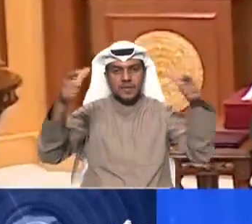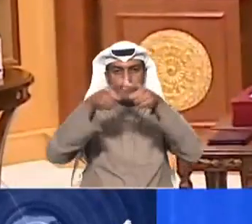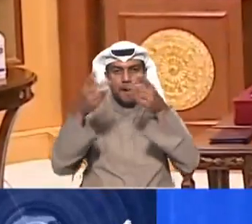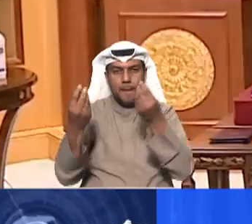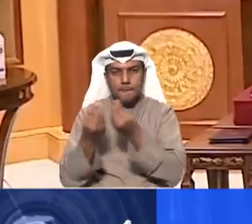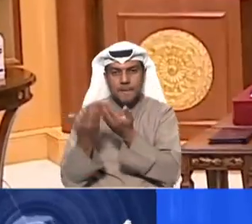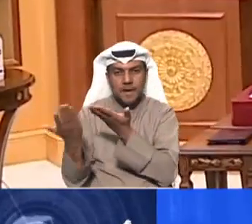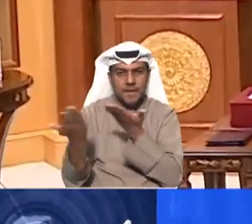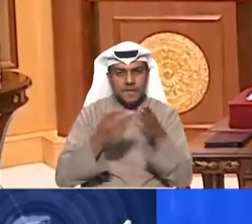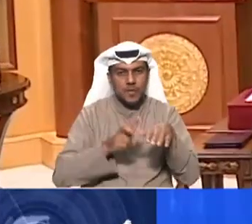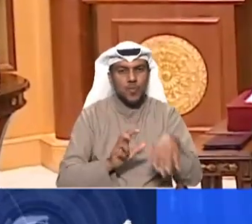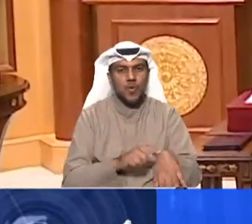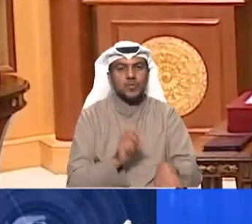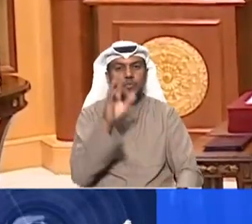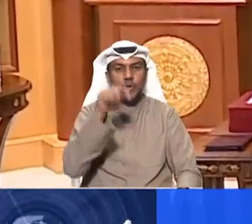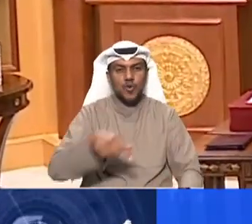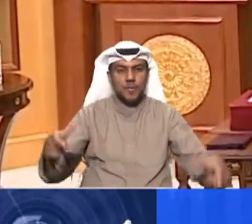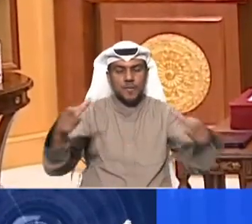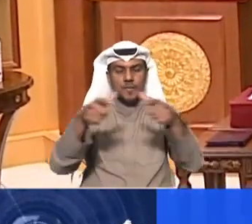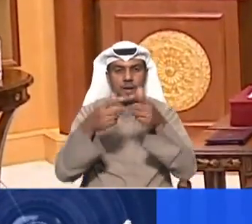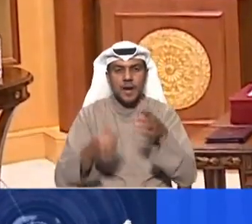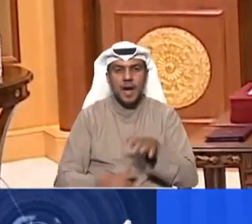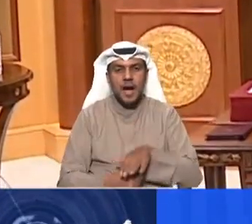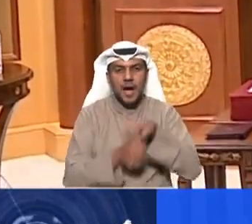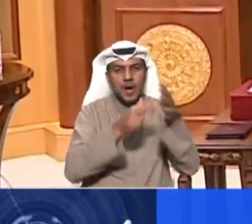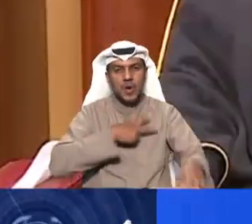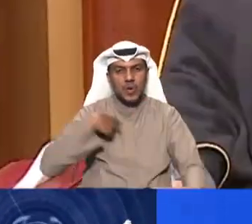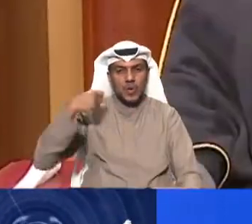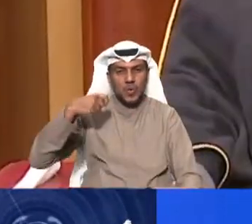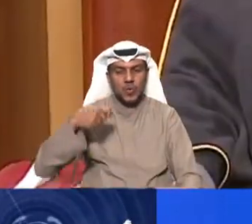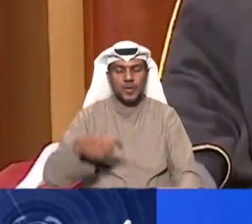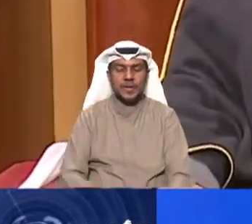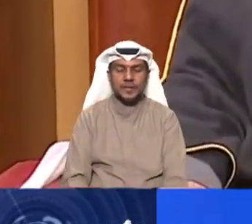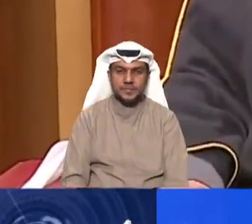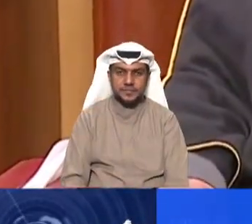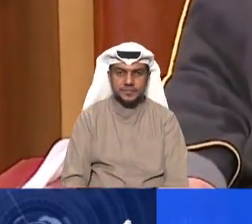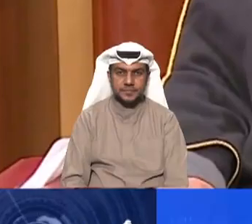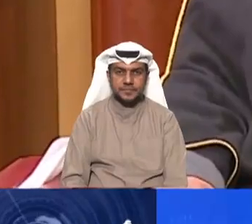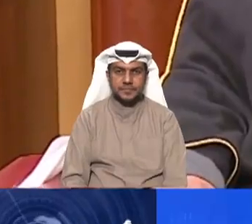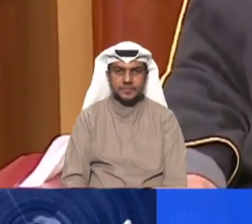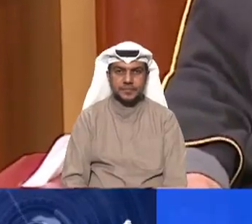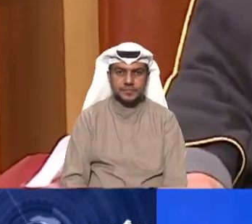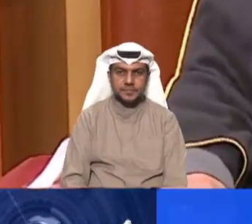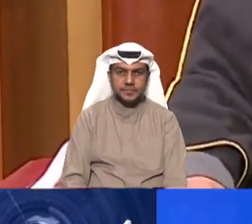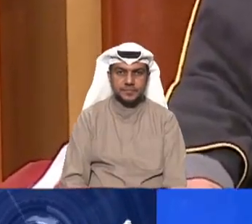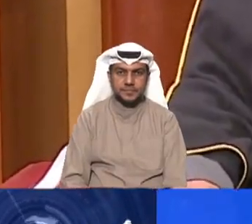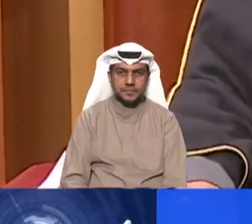بيان صباح اليوم سمو الشيخ صباح الخالد الحمد الصباح رئيس مجلس الوزراء.